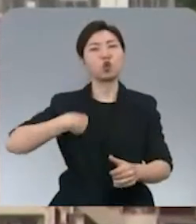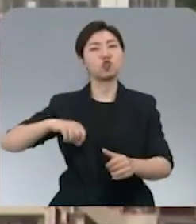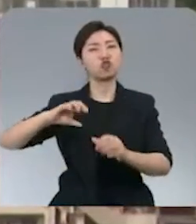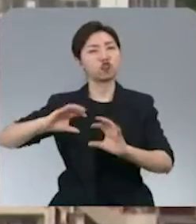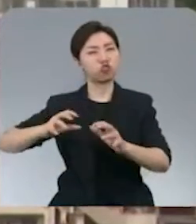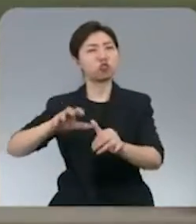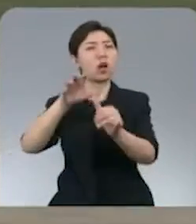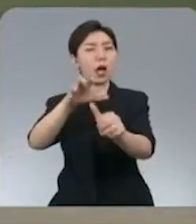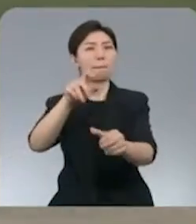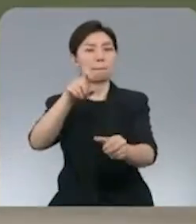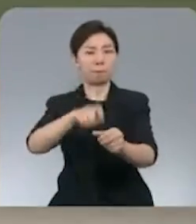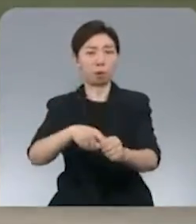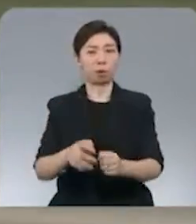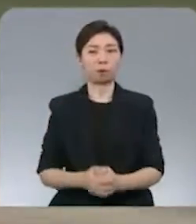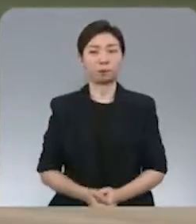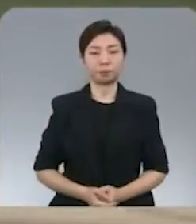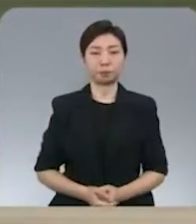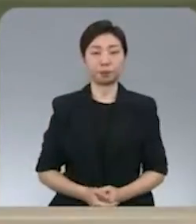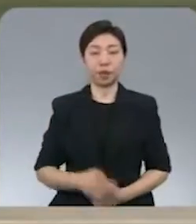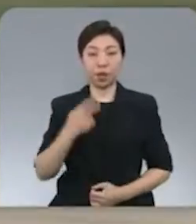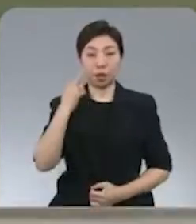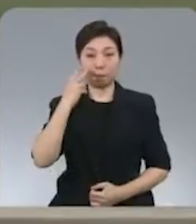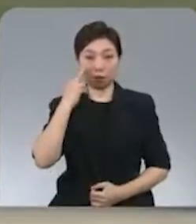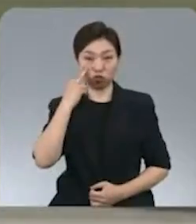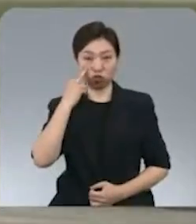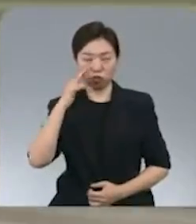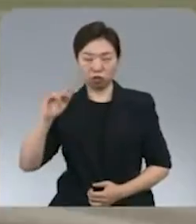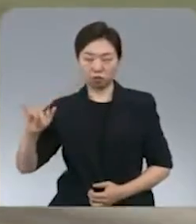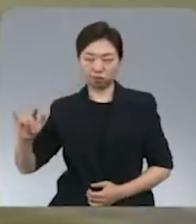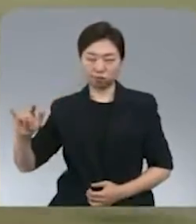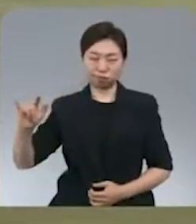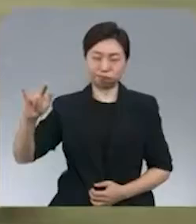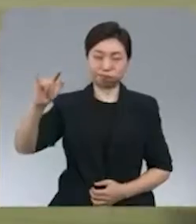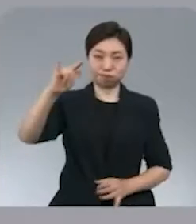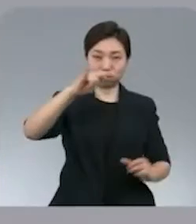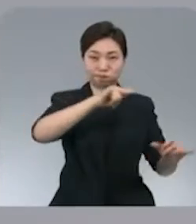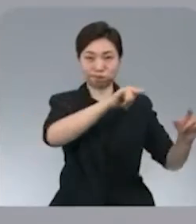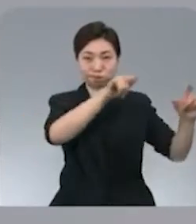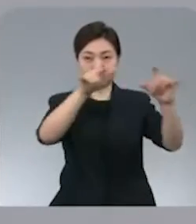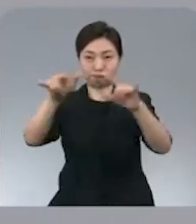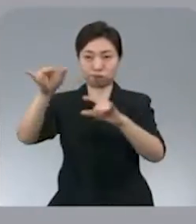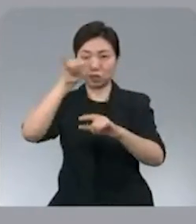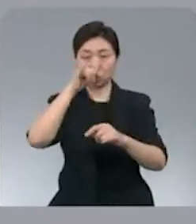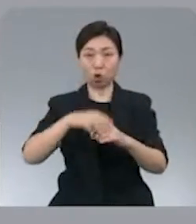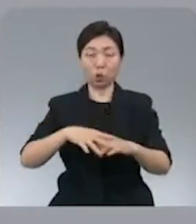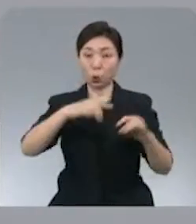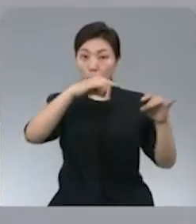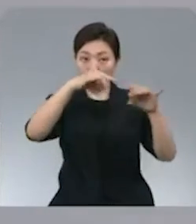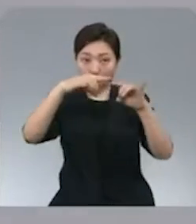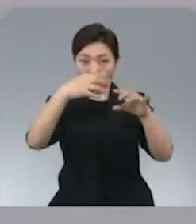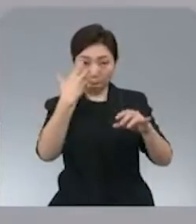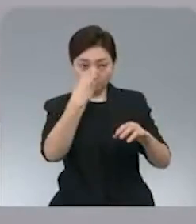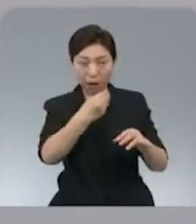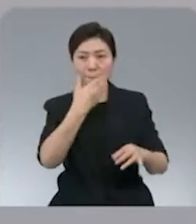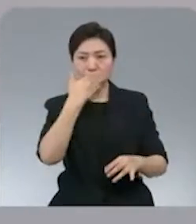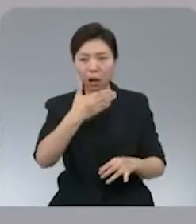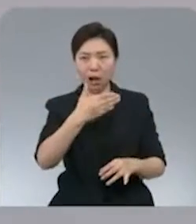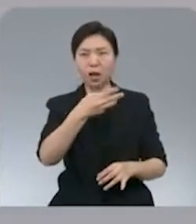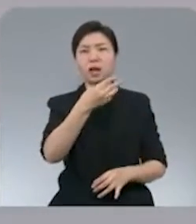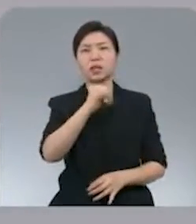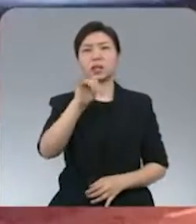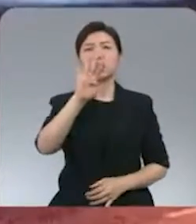resolutionen des un-sicherheitsrats dar wie verlautete seien die kampfjets in den luftraum über dem vest mehr eingetreten